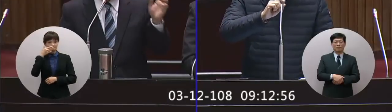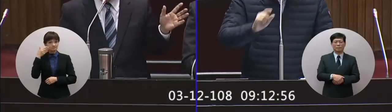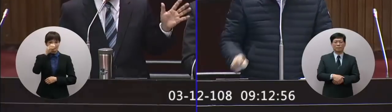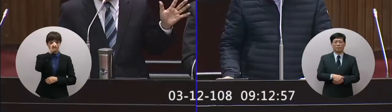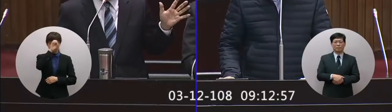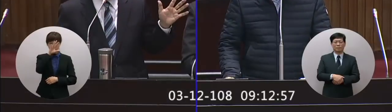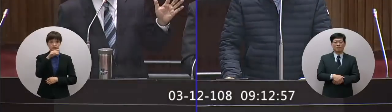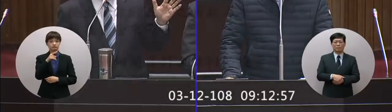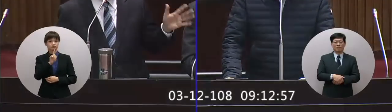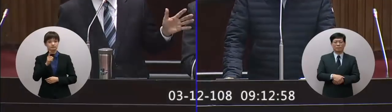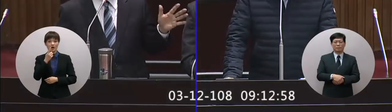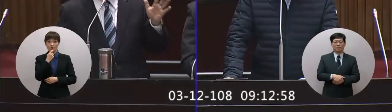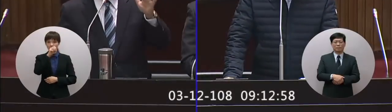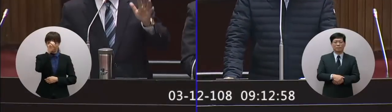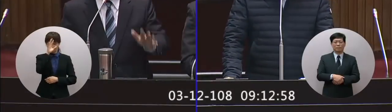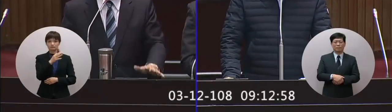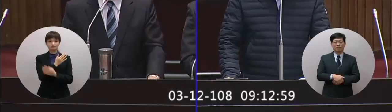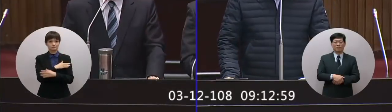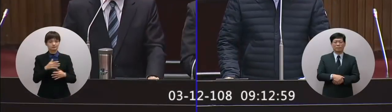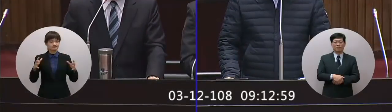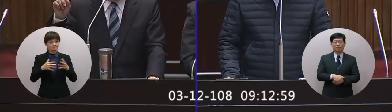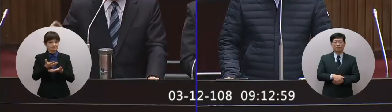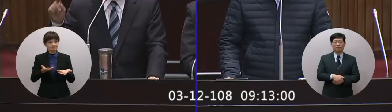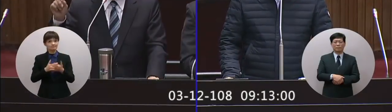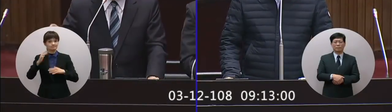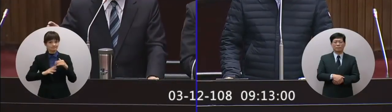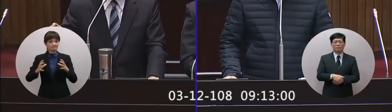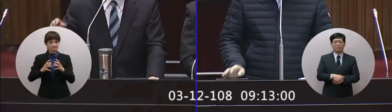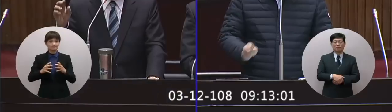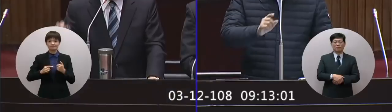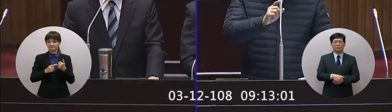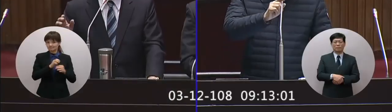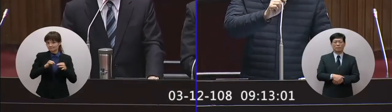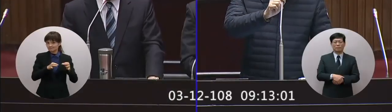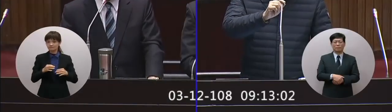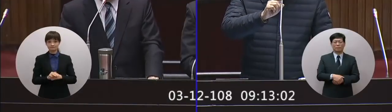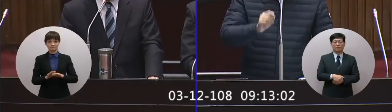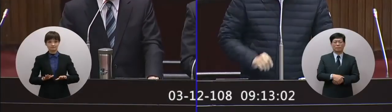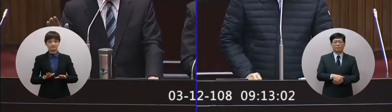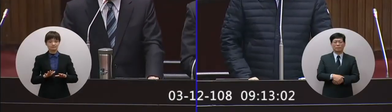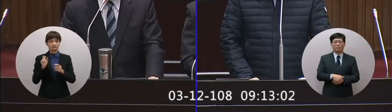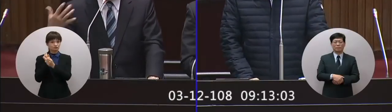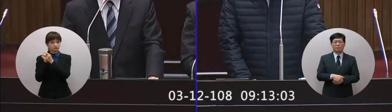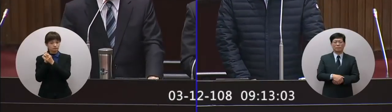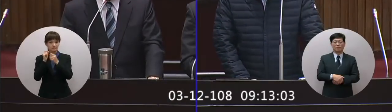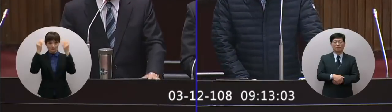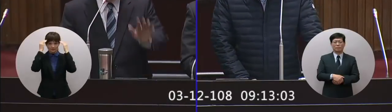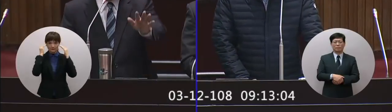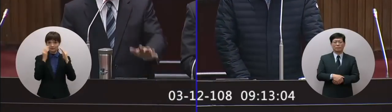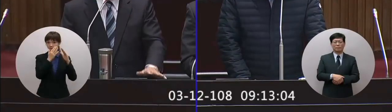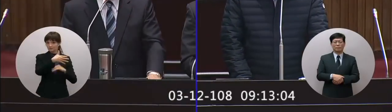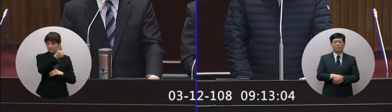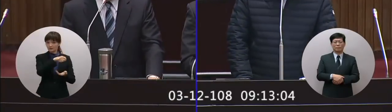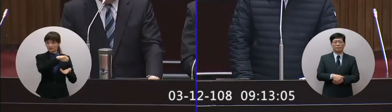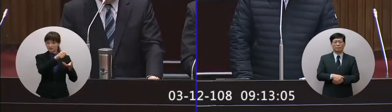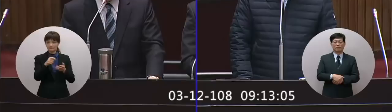经济。 好， 那我想部会所长在答复可能是就近日媒体所报道韩市长所提的，不